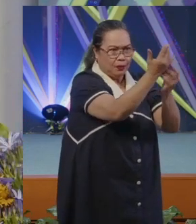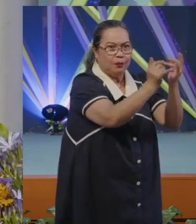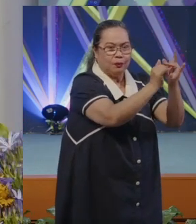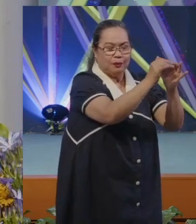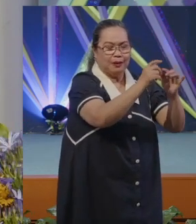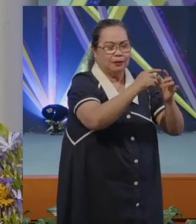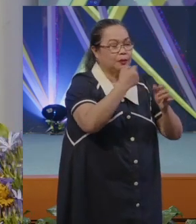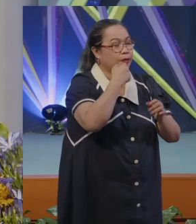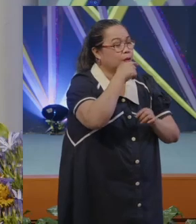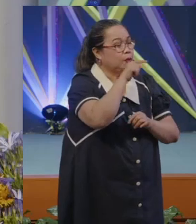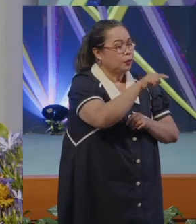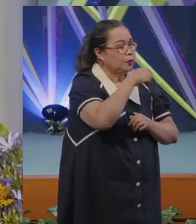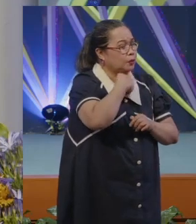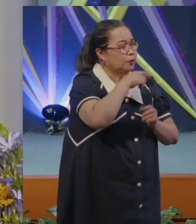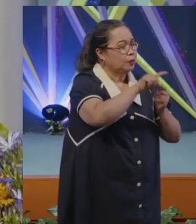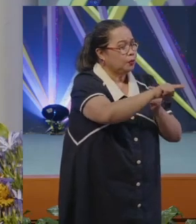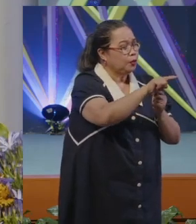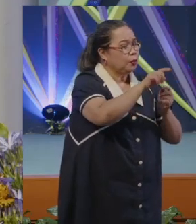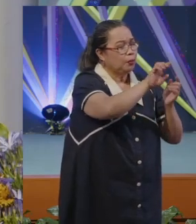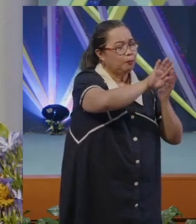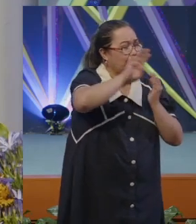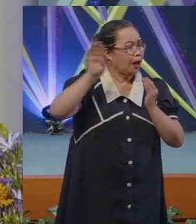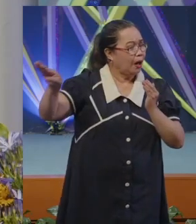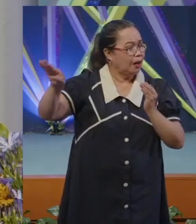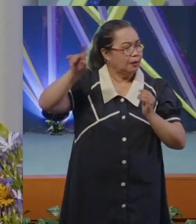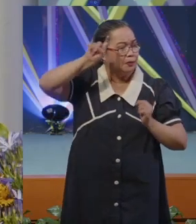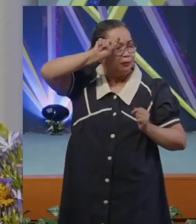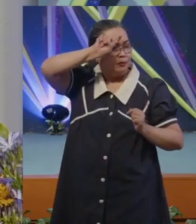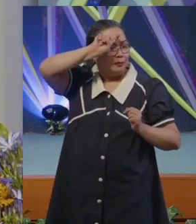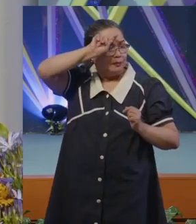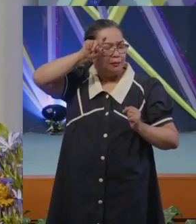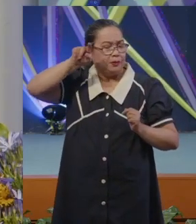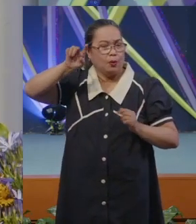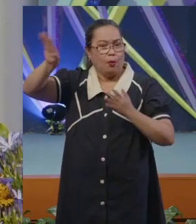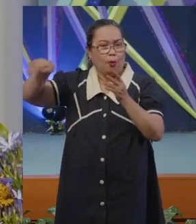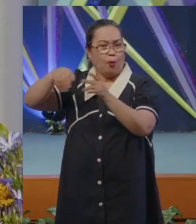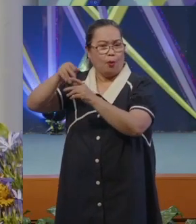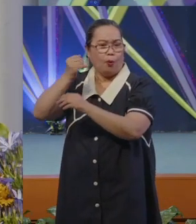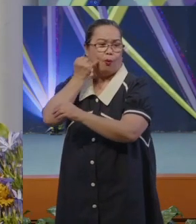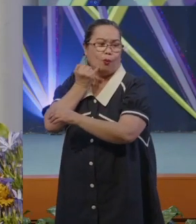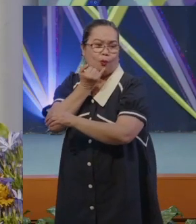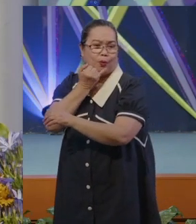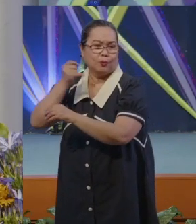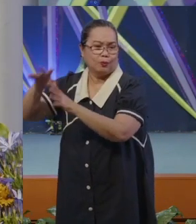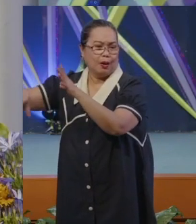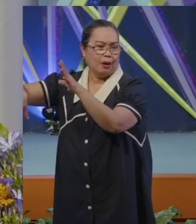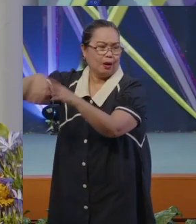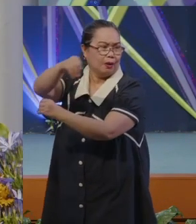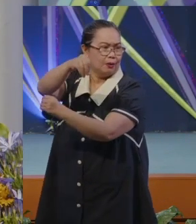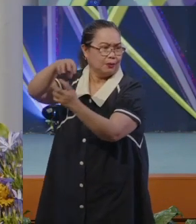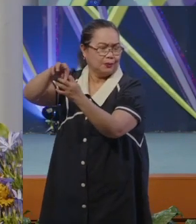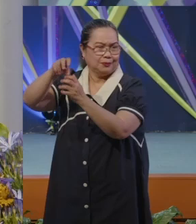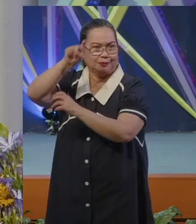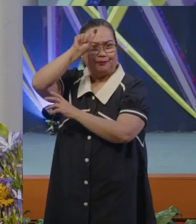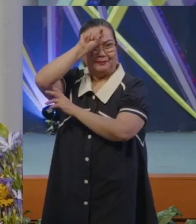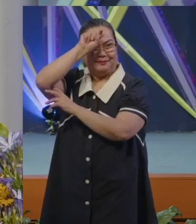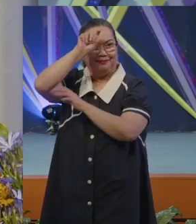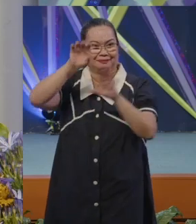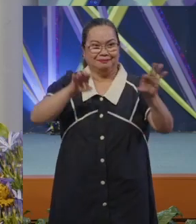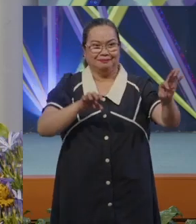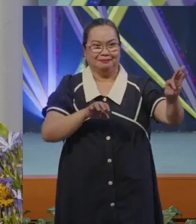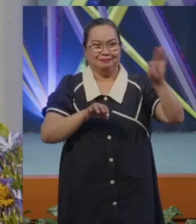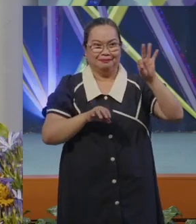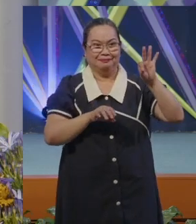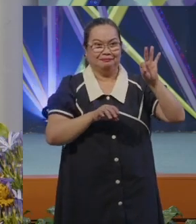Pharaoh, that you may bring my people, the children of Israel, out of Egypt. Siya po ang hinirang at tinawag ng Diyos